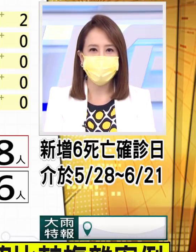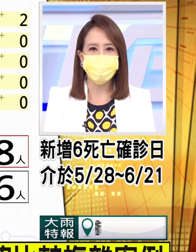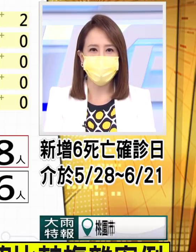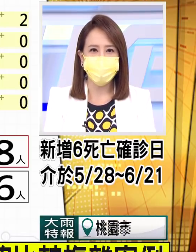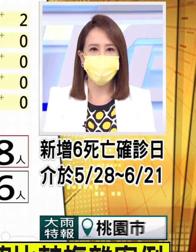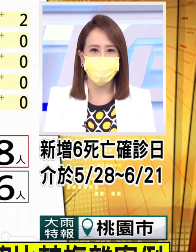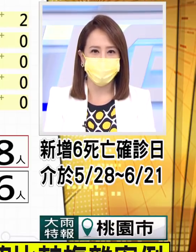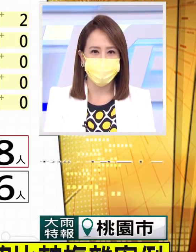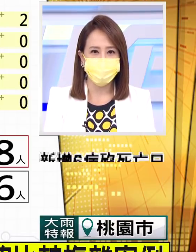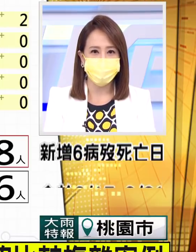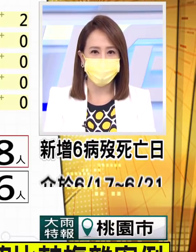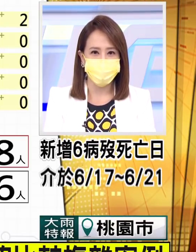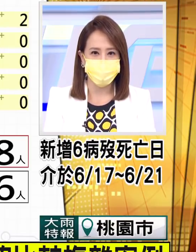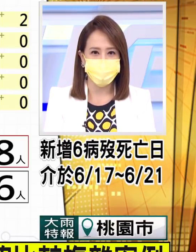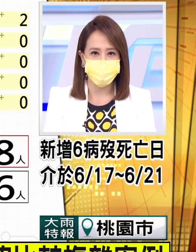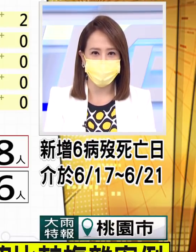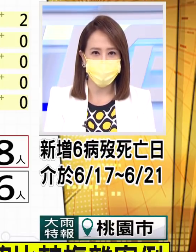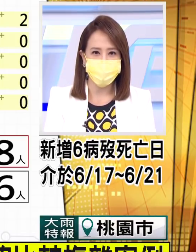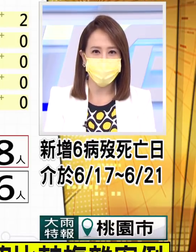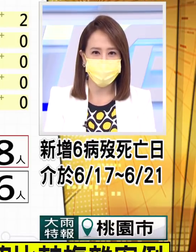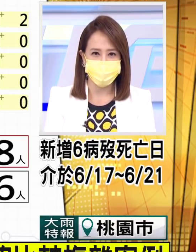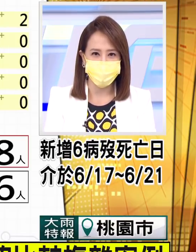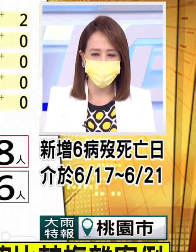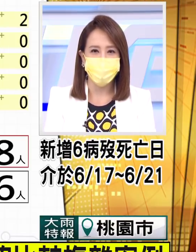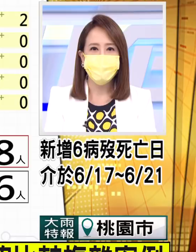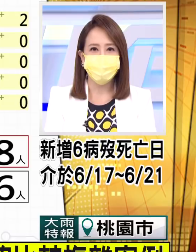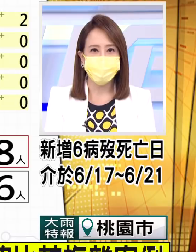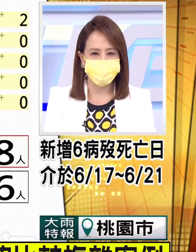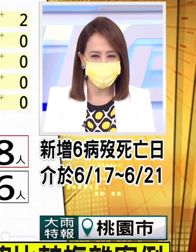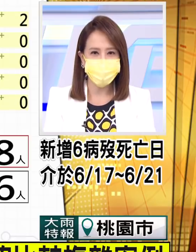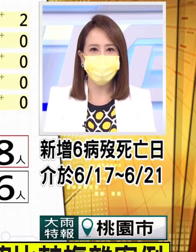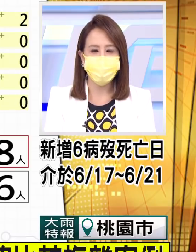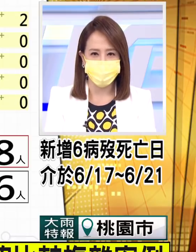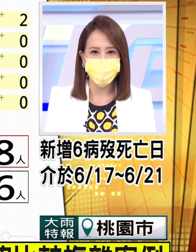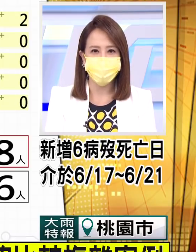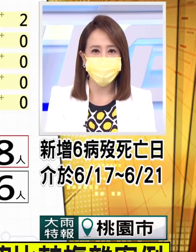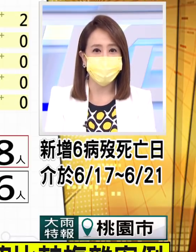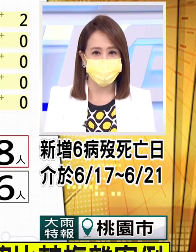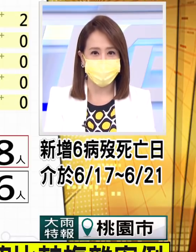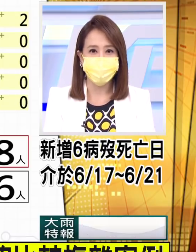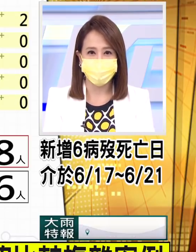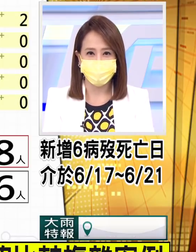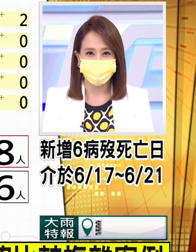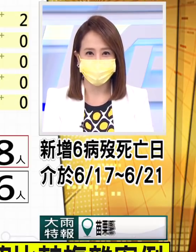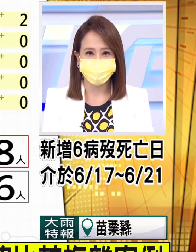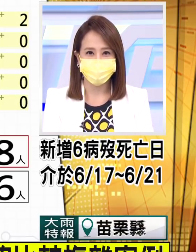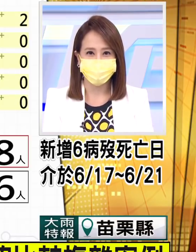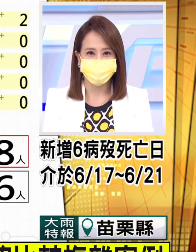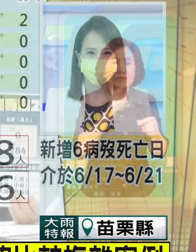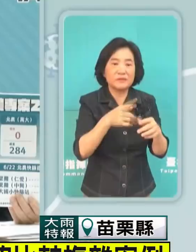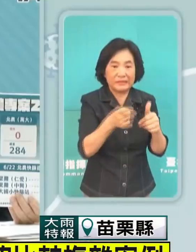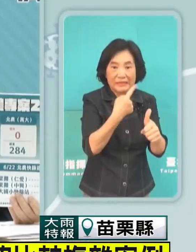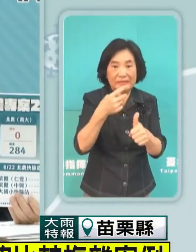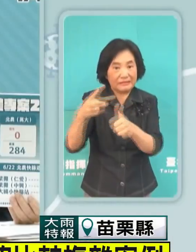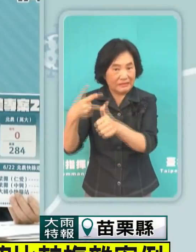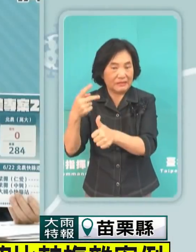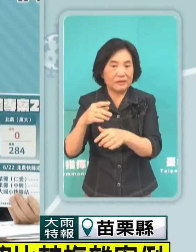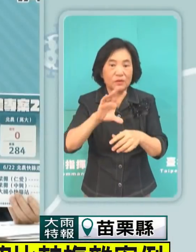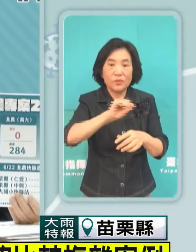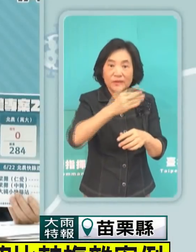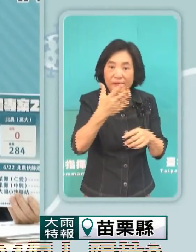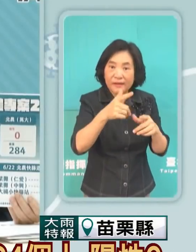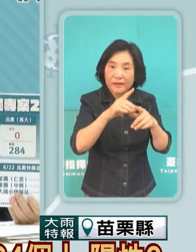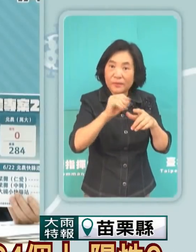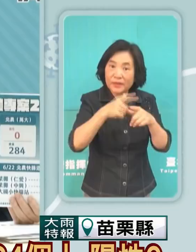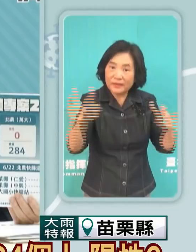杂的案例，但是呢也报告367人的快筛结果，那么最新的情况带您一起来了解。 万大第四